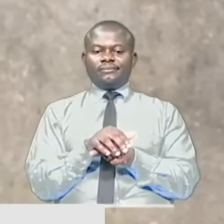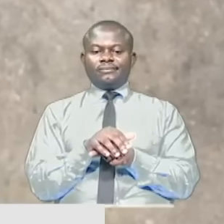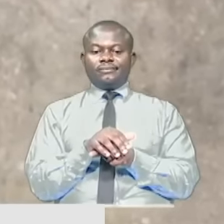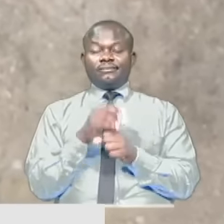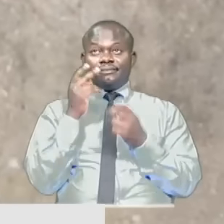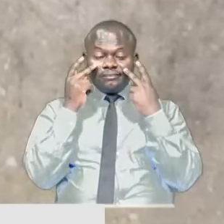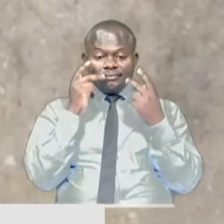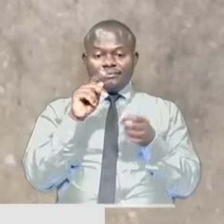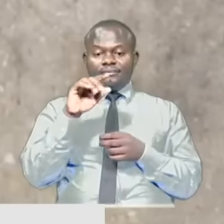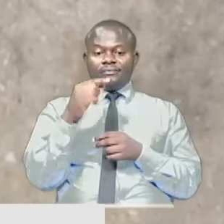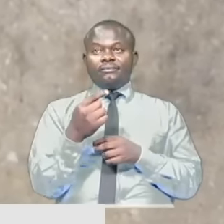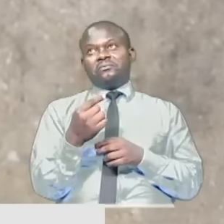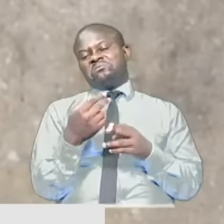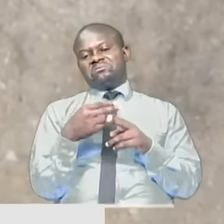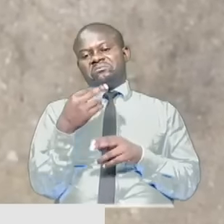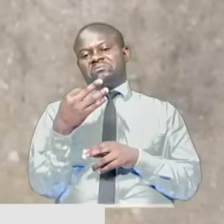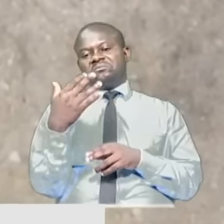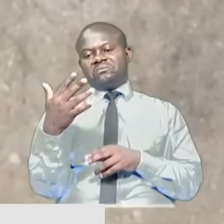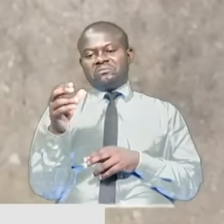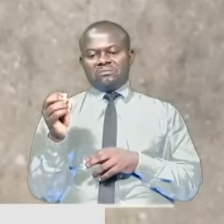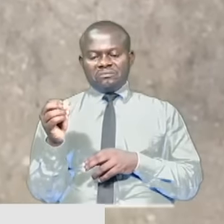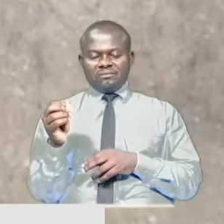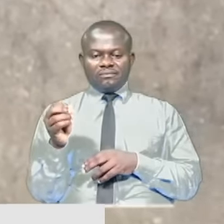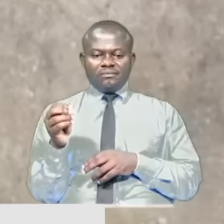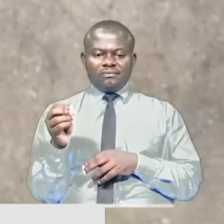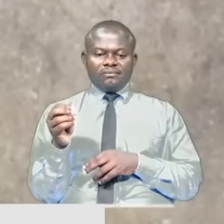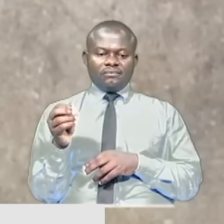sanga ikirari nka 3,500